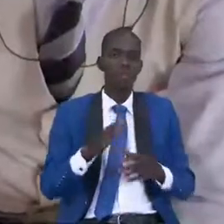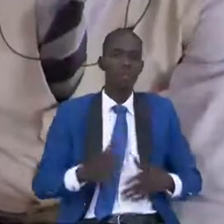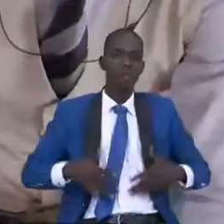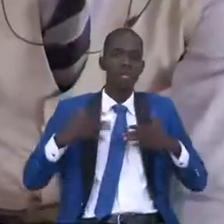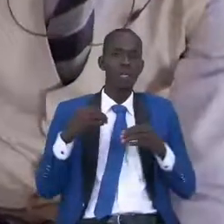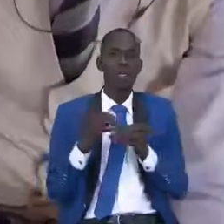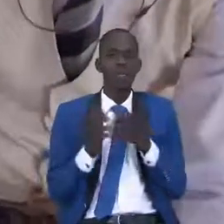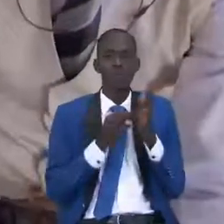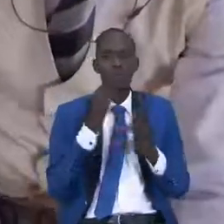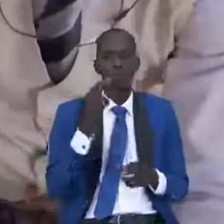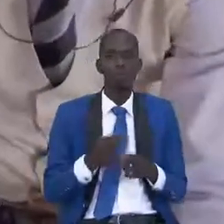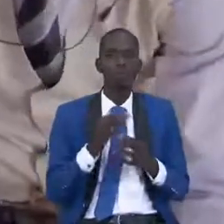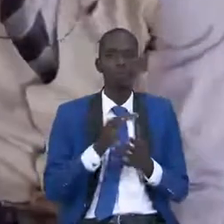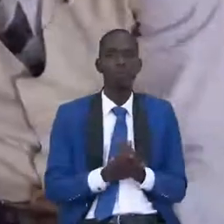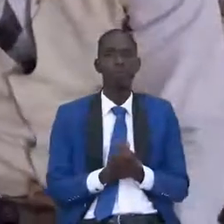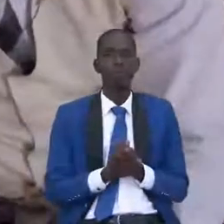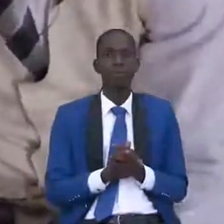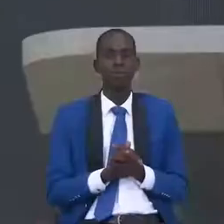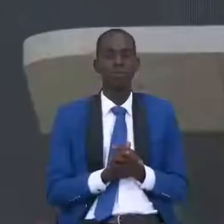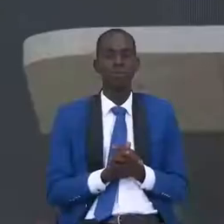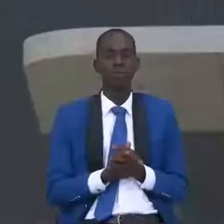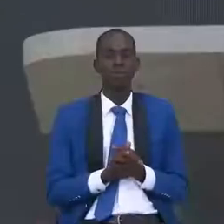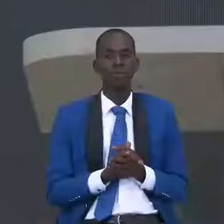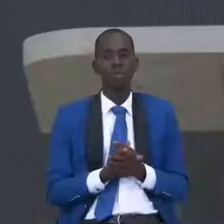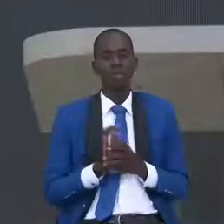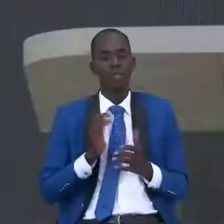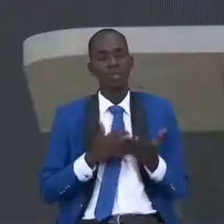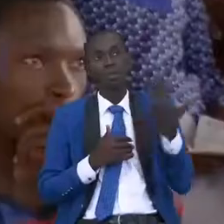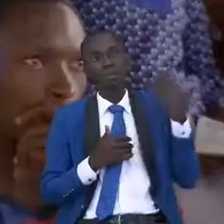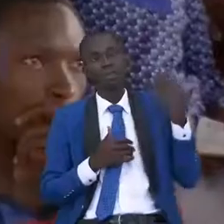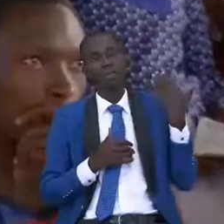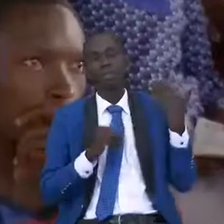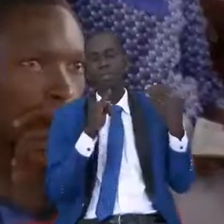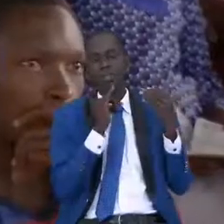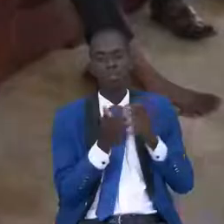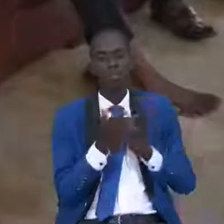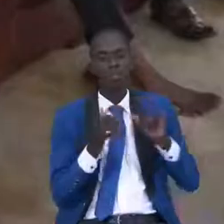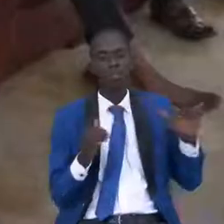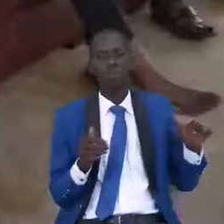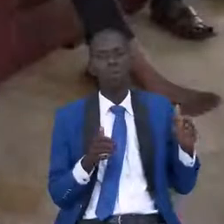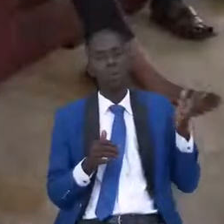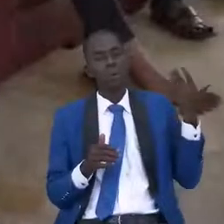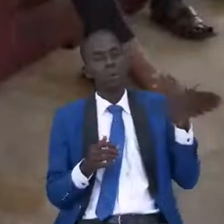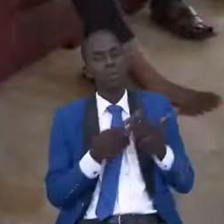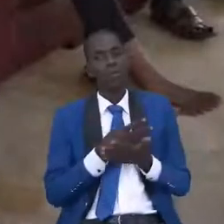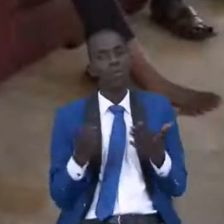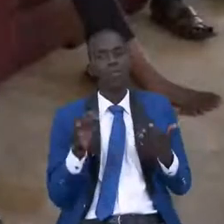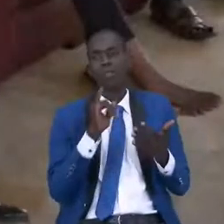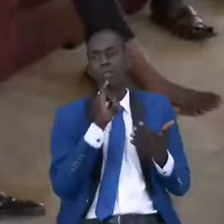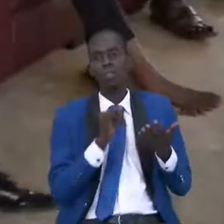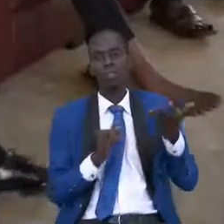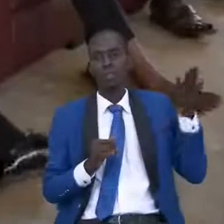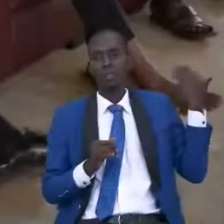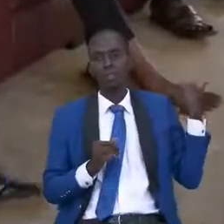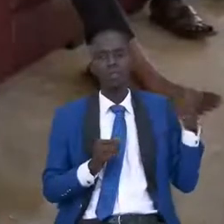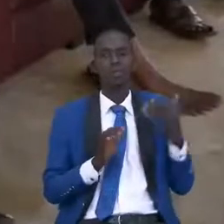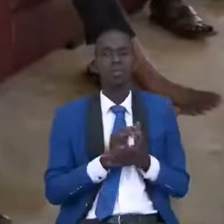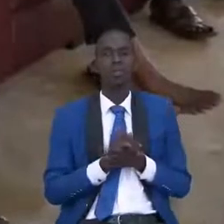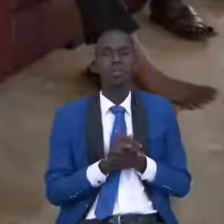Jésus. Le passé est passé. Les échecs du passé sont passés.